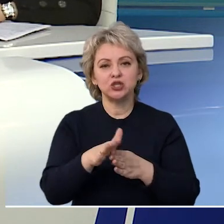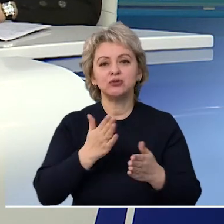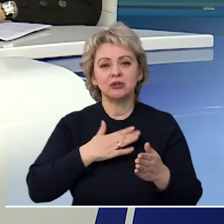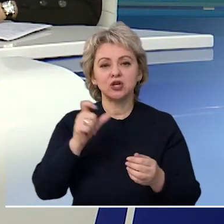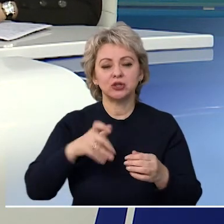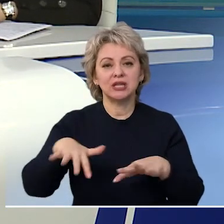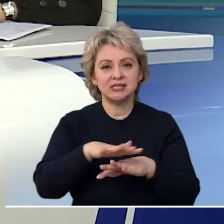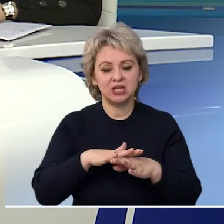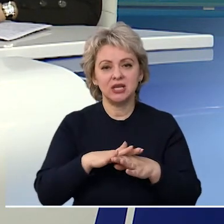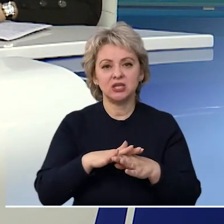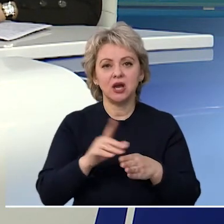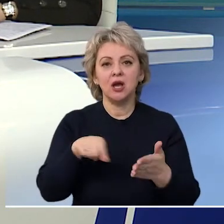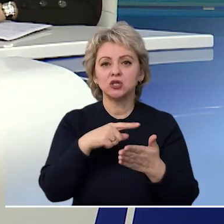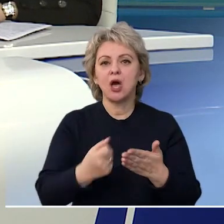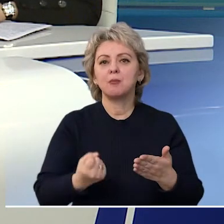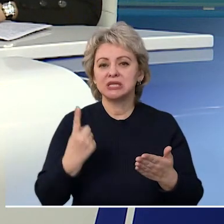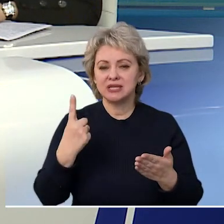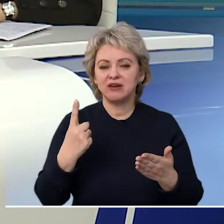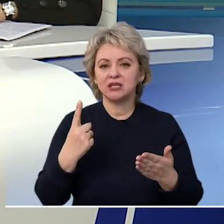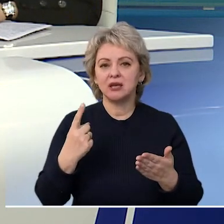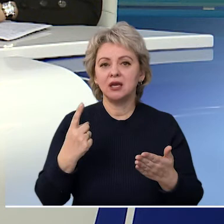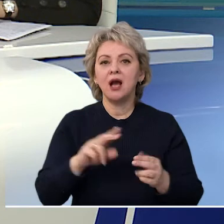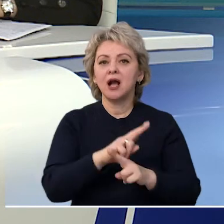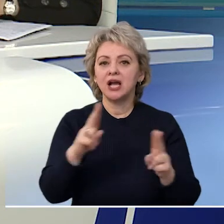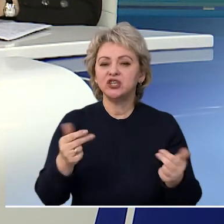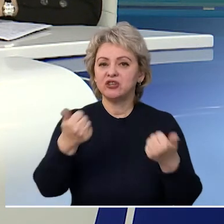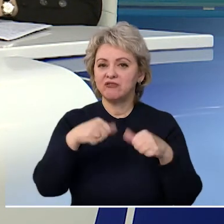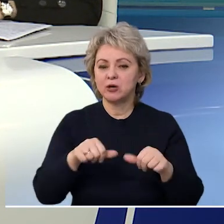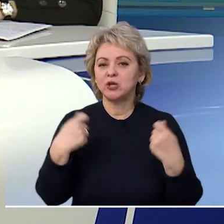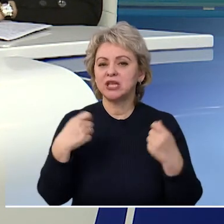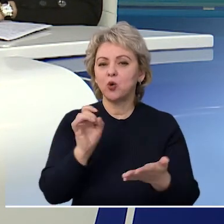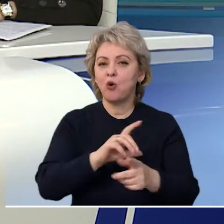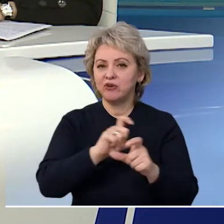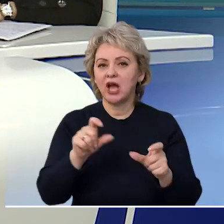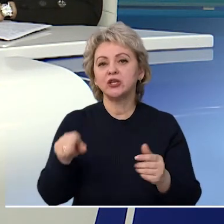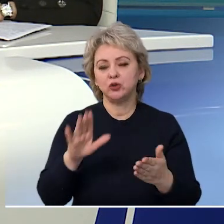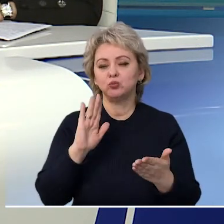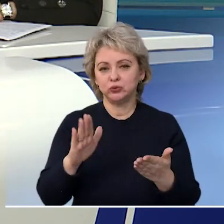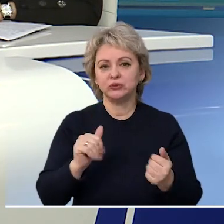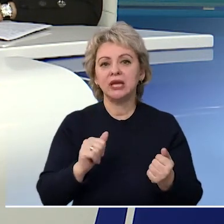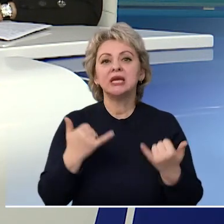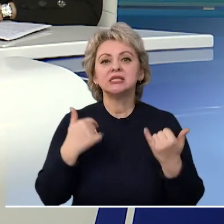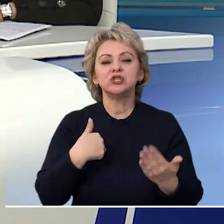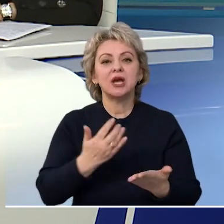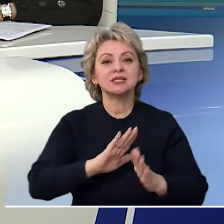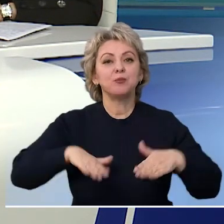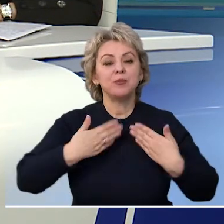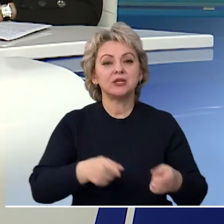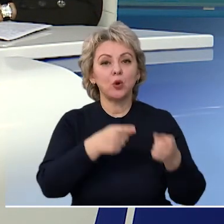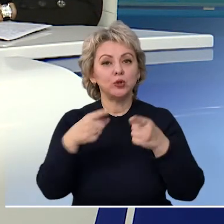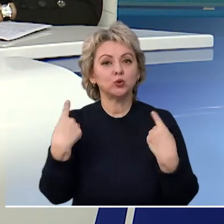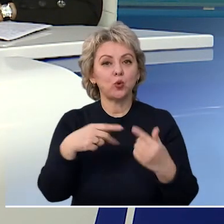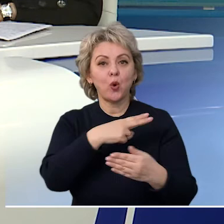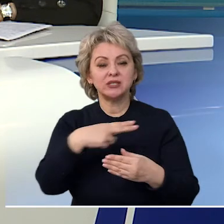насыщенное наше население, муниципальное образование, вот какие-то форматы торговых центров, они уйдут. Ну, сейчас я предлагаю